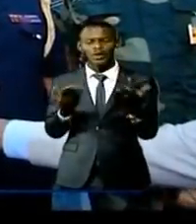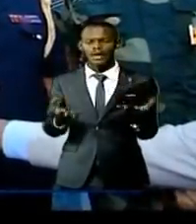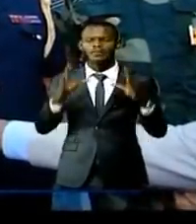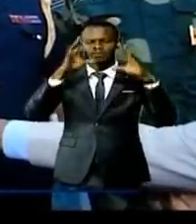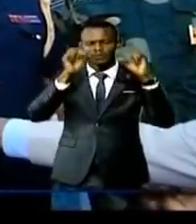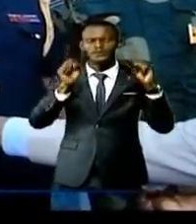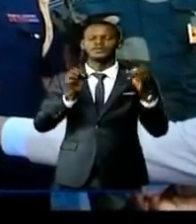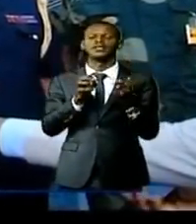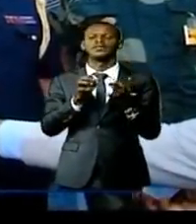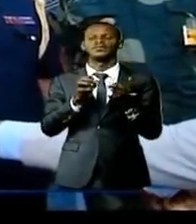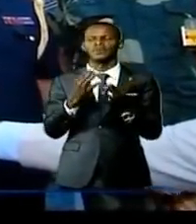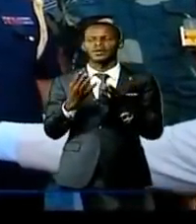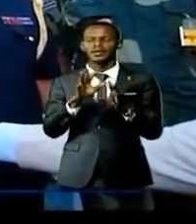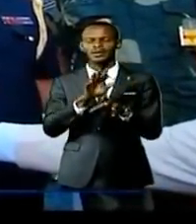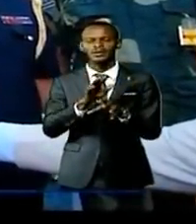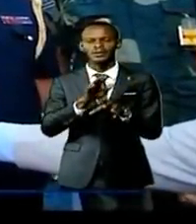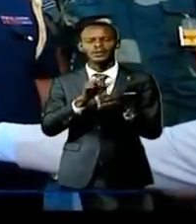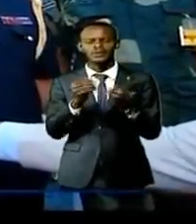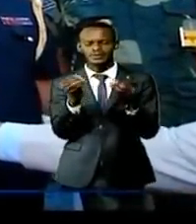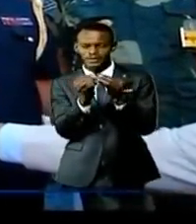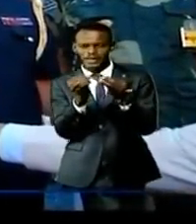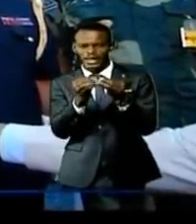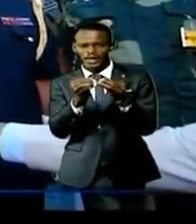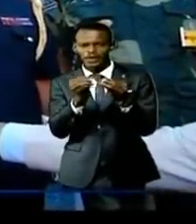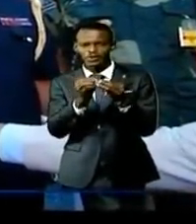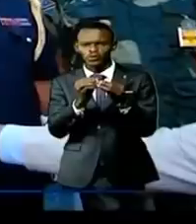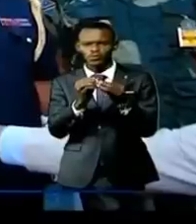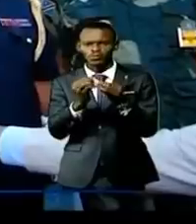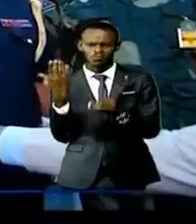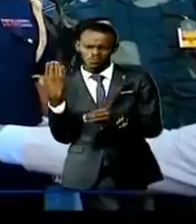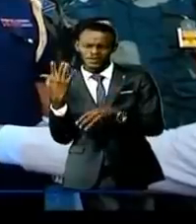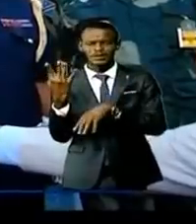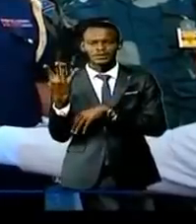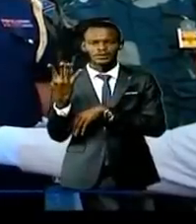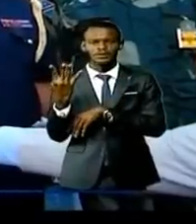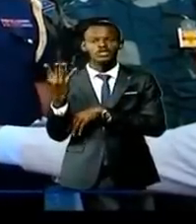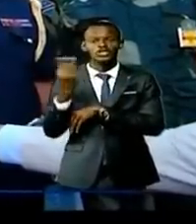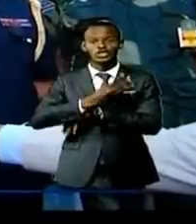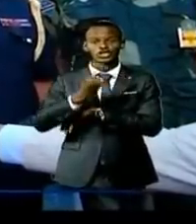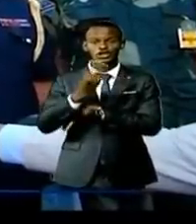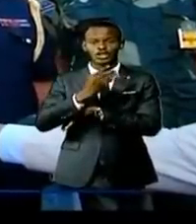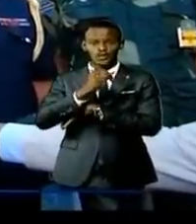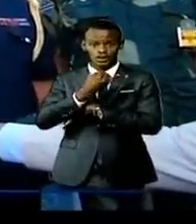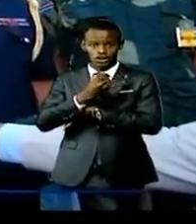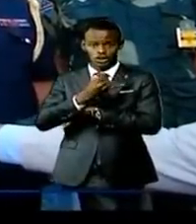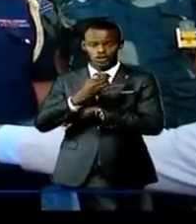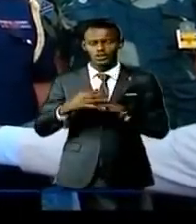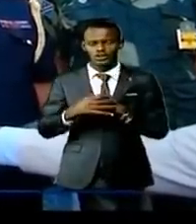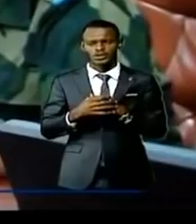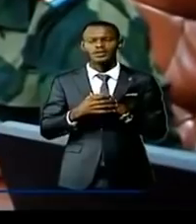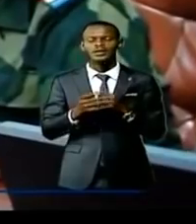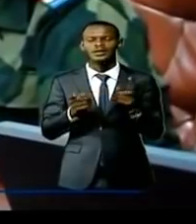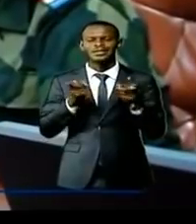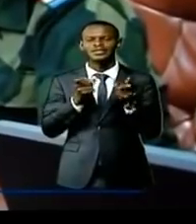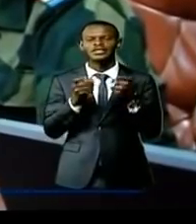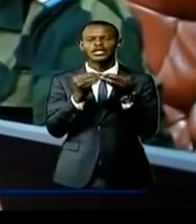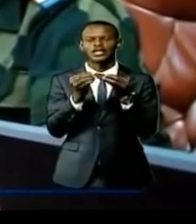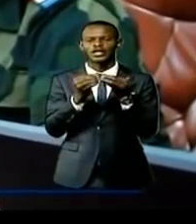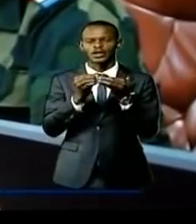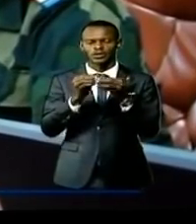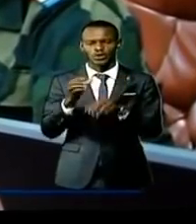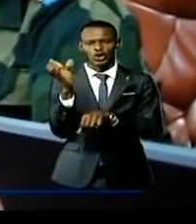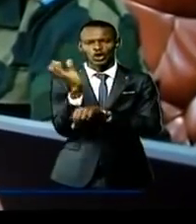jeudi 3 février 2022 une réunion du Conseil supérieur de